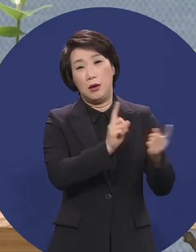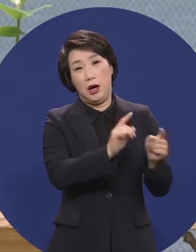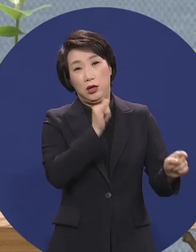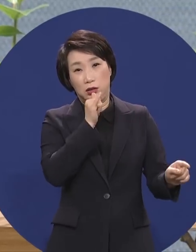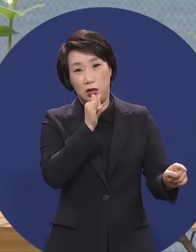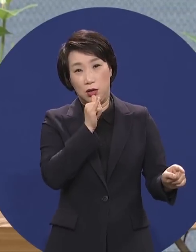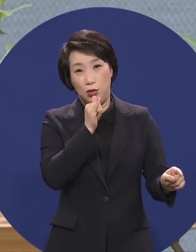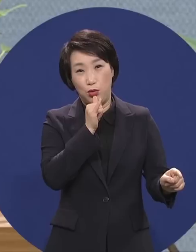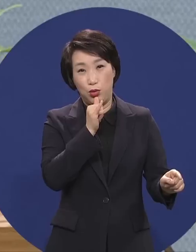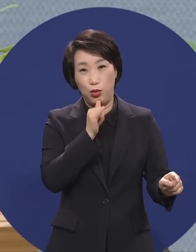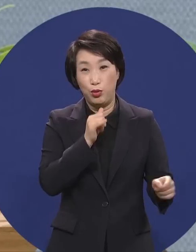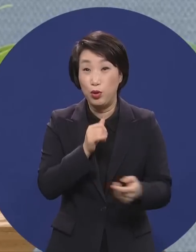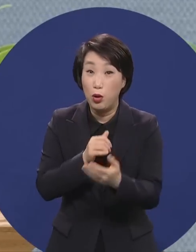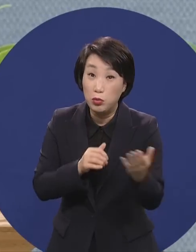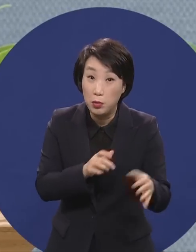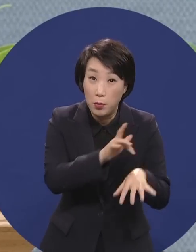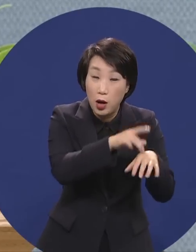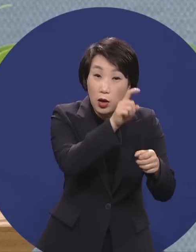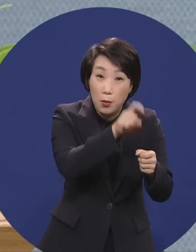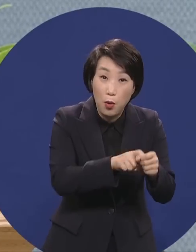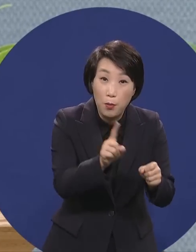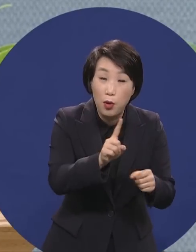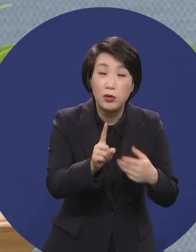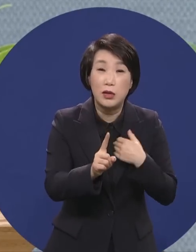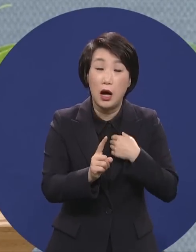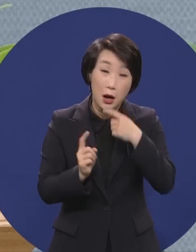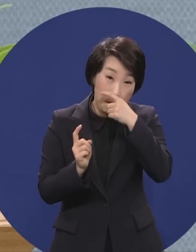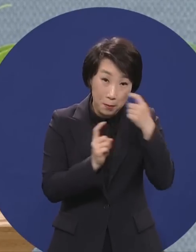받으리라. 이님의 목적은 미혹해서